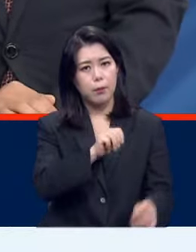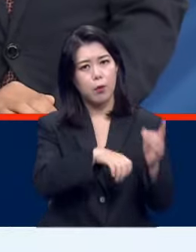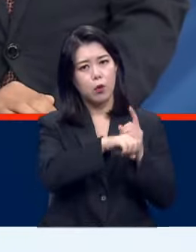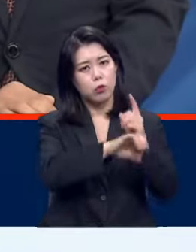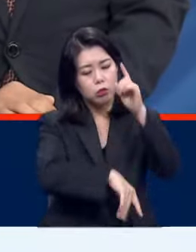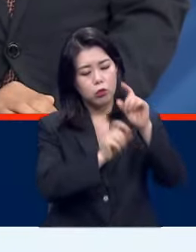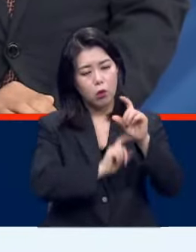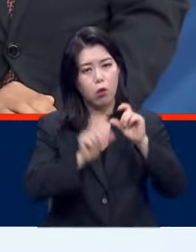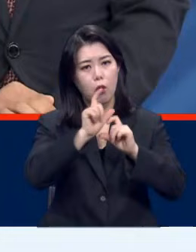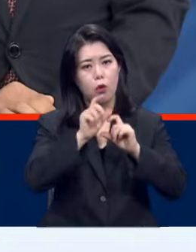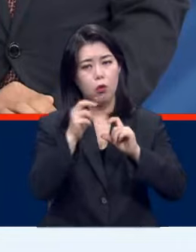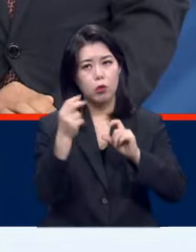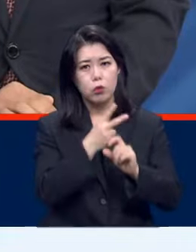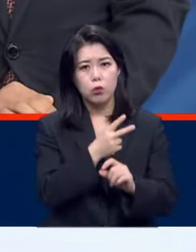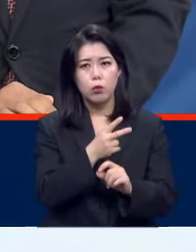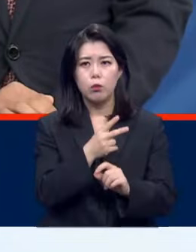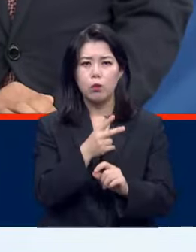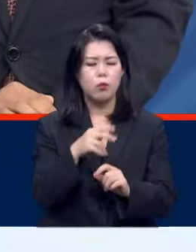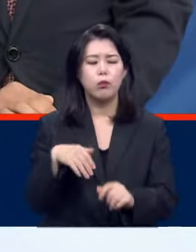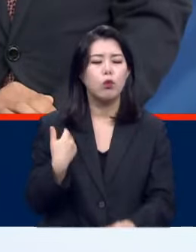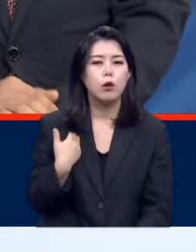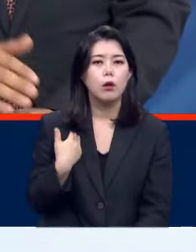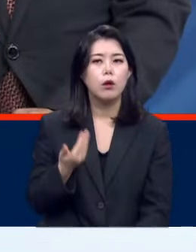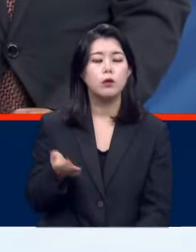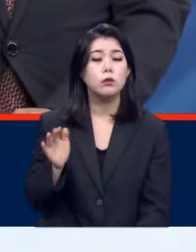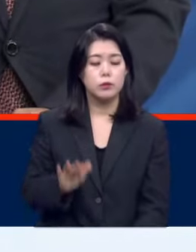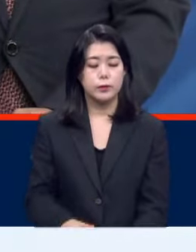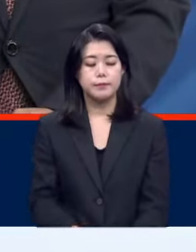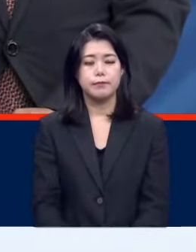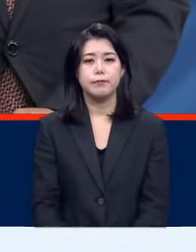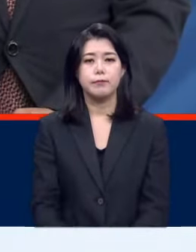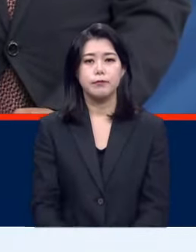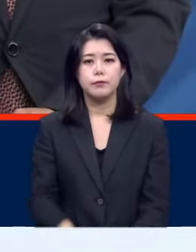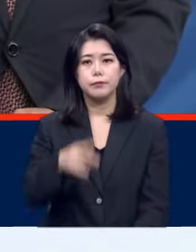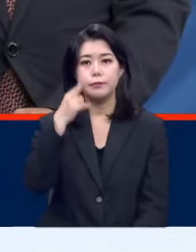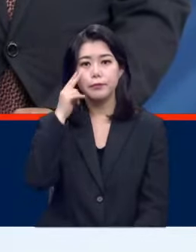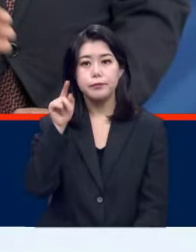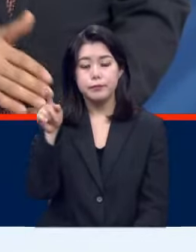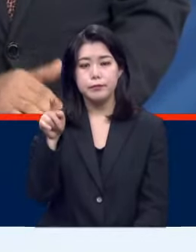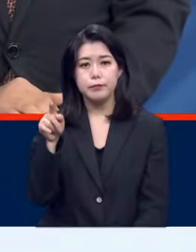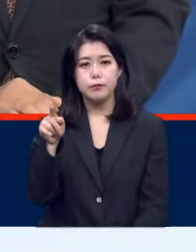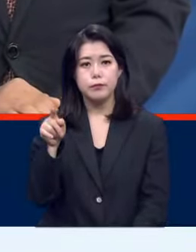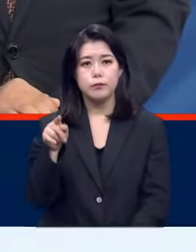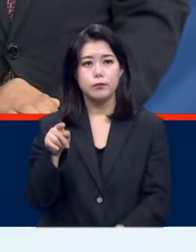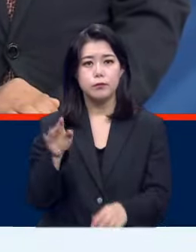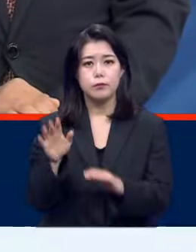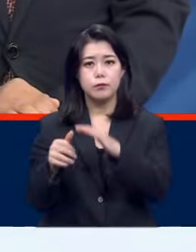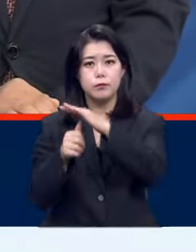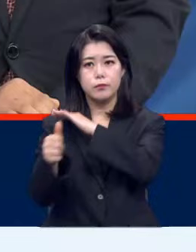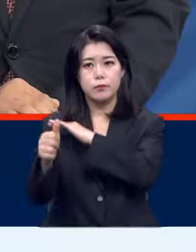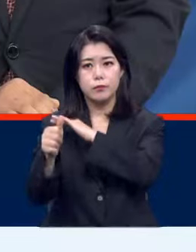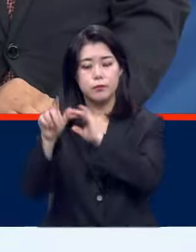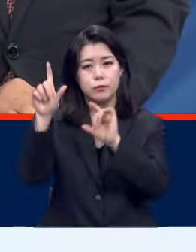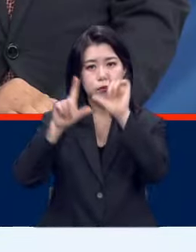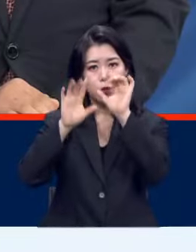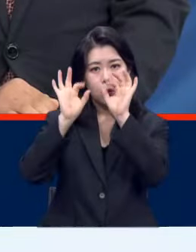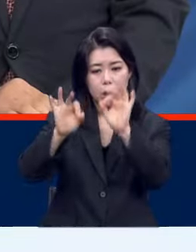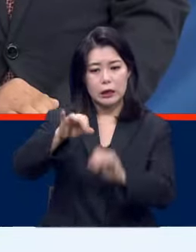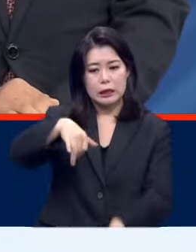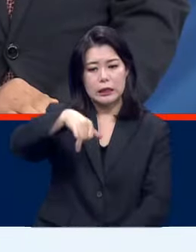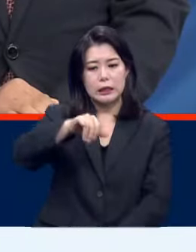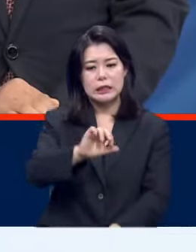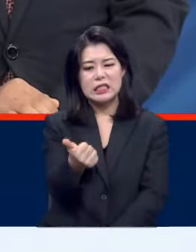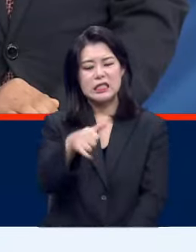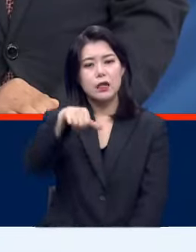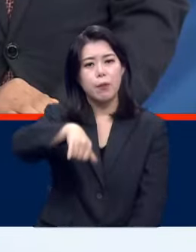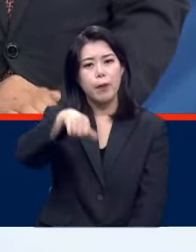얘기를 한 건지 이거는 뭐 알 수 없겠습니다만데 주 어 미국의 이제 주위엔 차선 대사의 반응이 시신 가방이라고 하는 걸